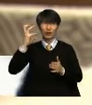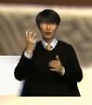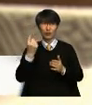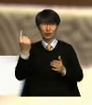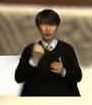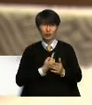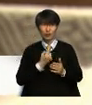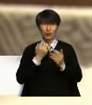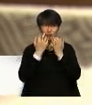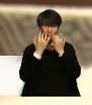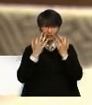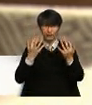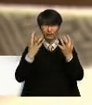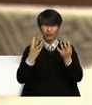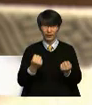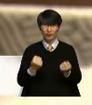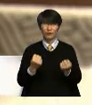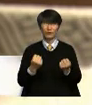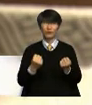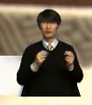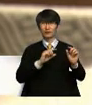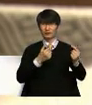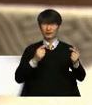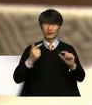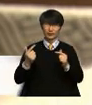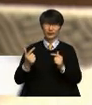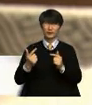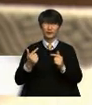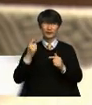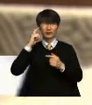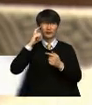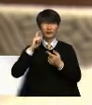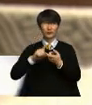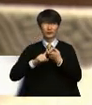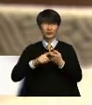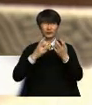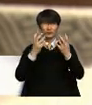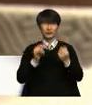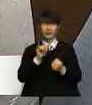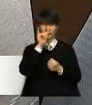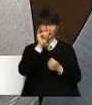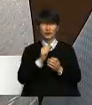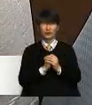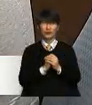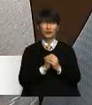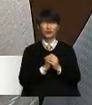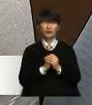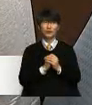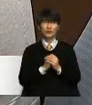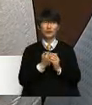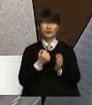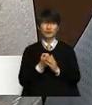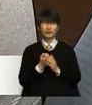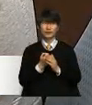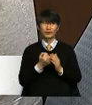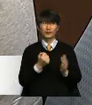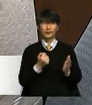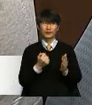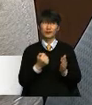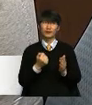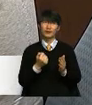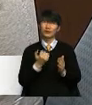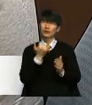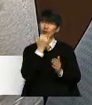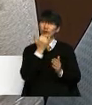불고 먼지가 날리고 뭐 미세 이런 그런 거에 제가 관심이 많았습니다, 사실은. 그래서